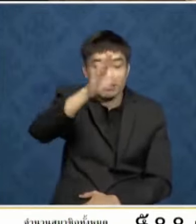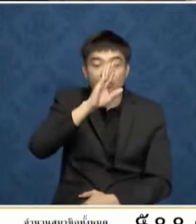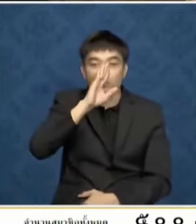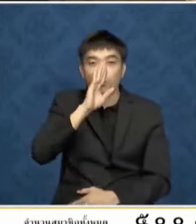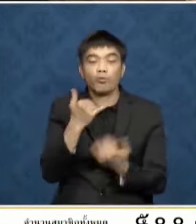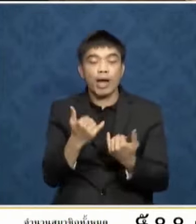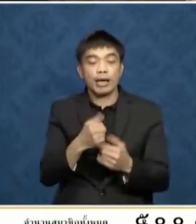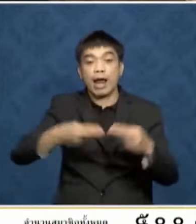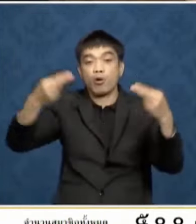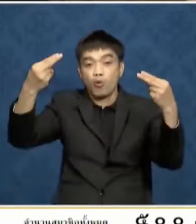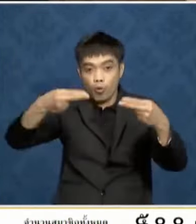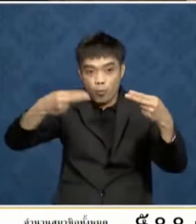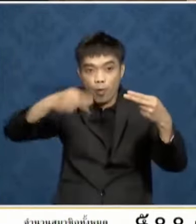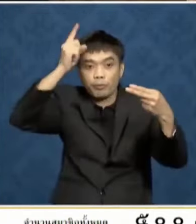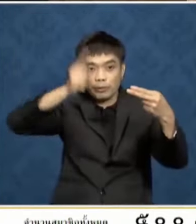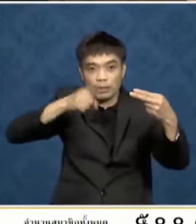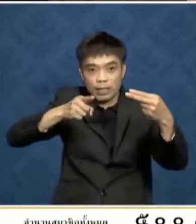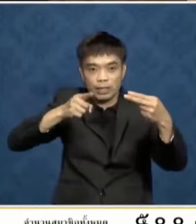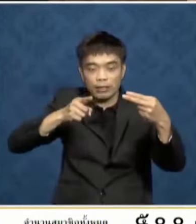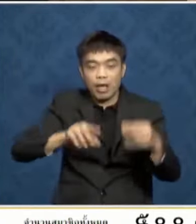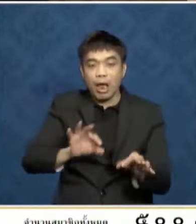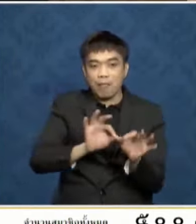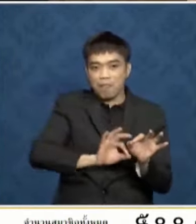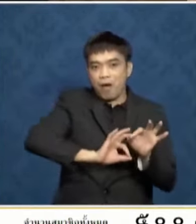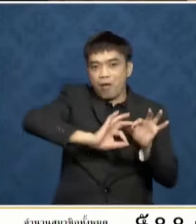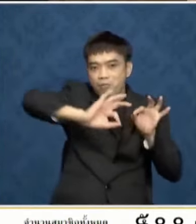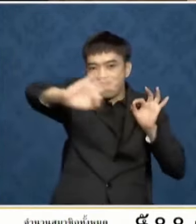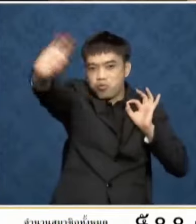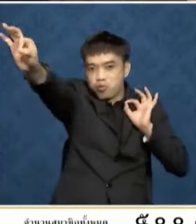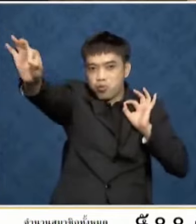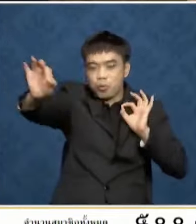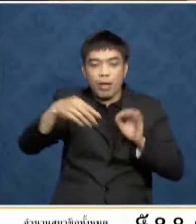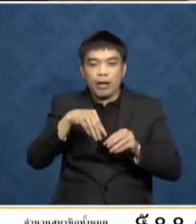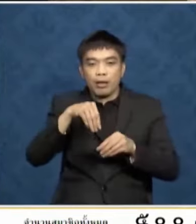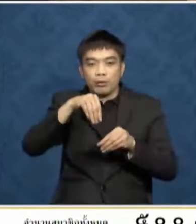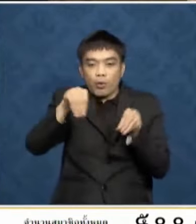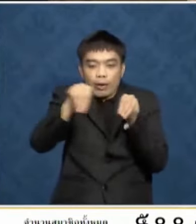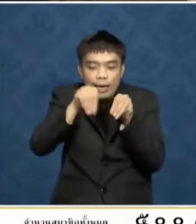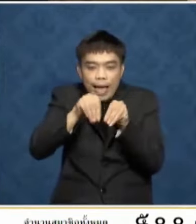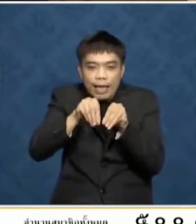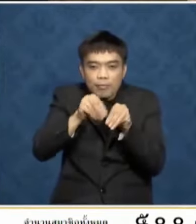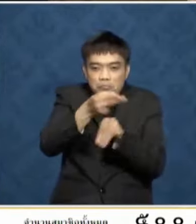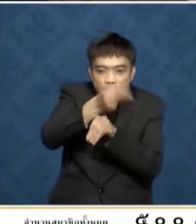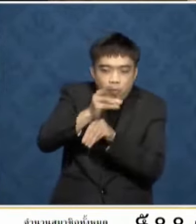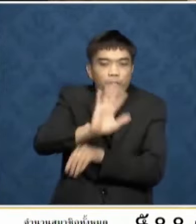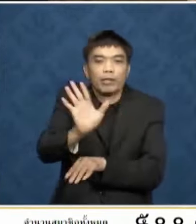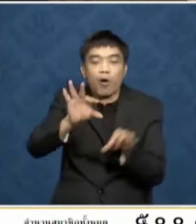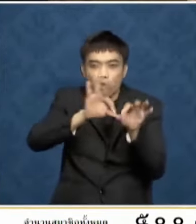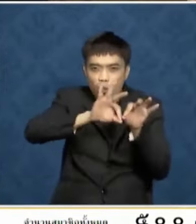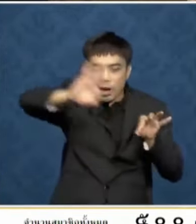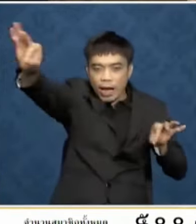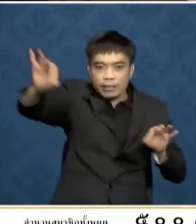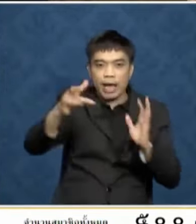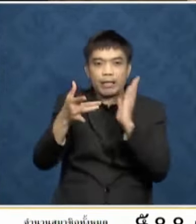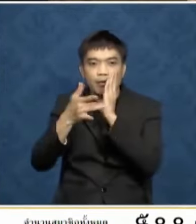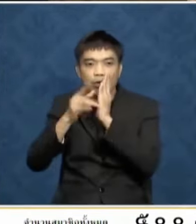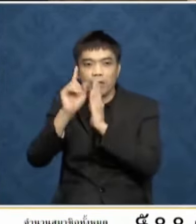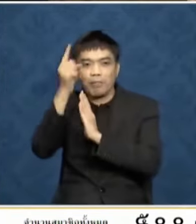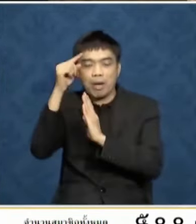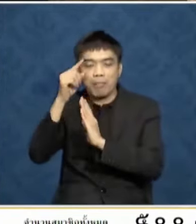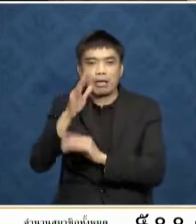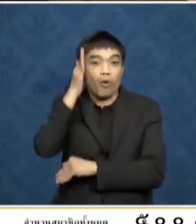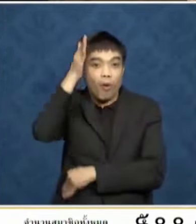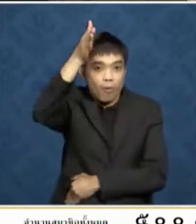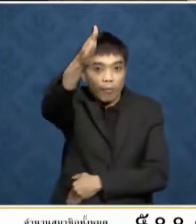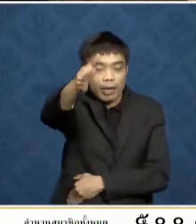กแล้วหากเราลองmarket gauge นะ เดนี้ซึ่งเป็ตัวตัสสคัญกคือเรื่องของการ